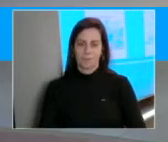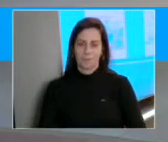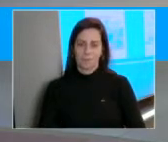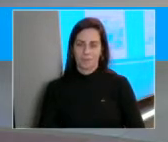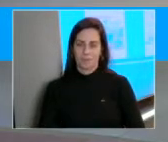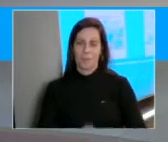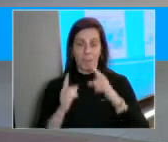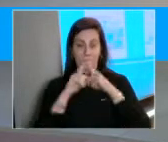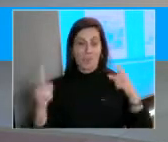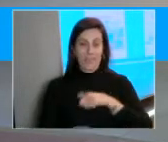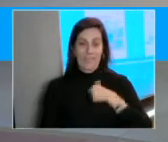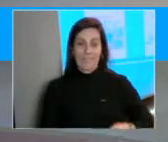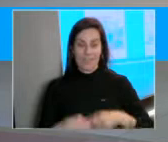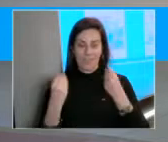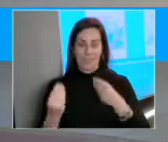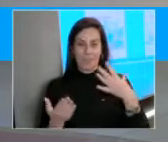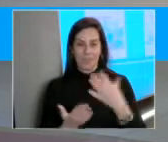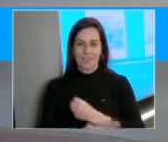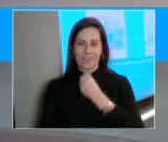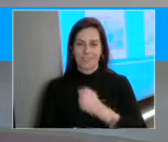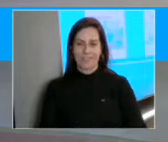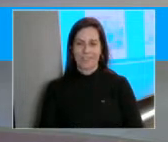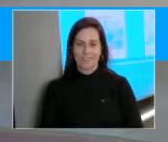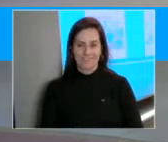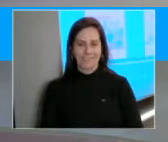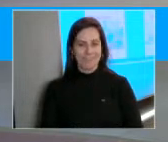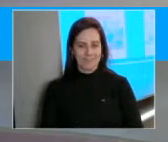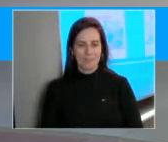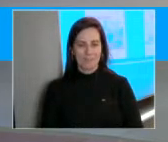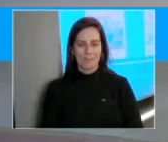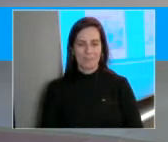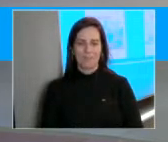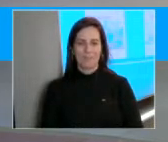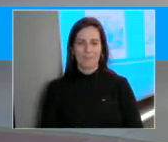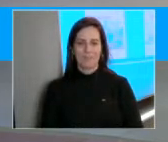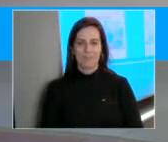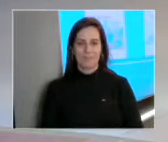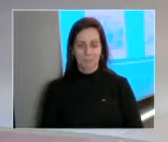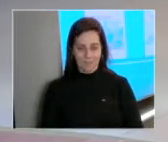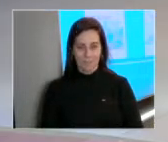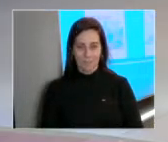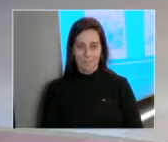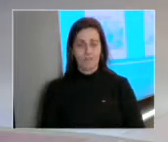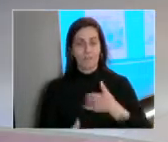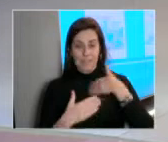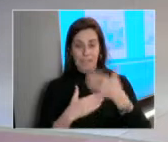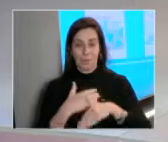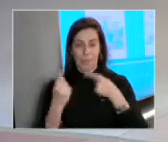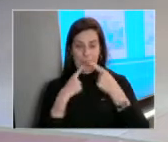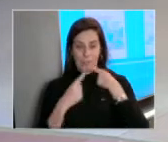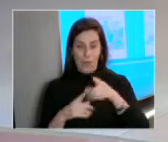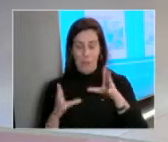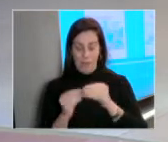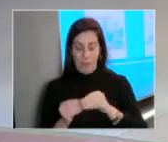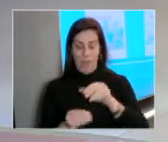סינית טובה ומוצלחת ובריאה. תודה רבה, אבישי. טוב, אנחנו סיימנו את השיחה הזאת